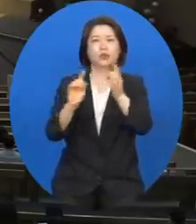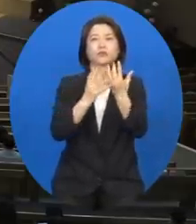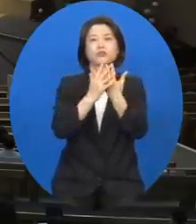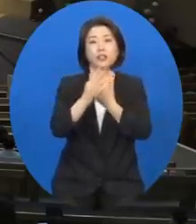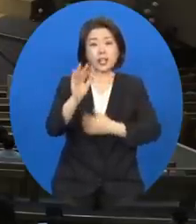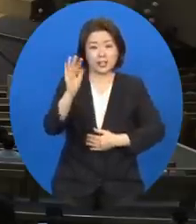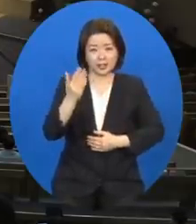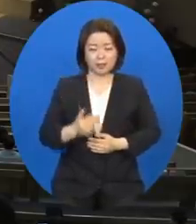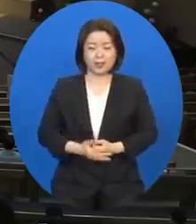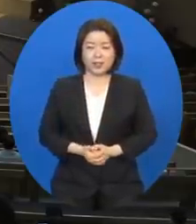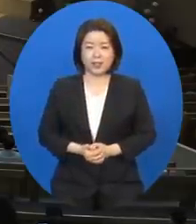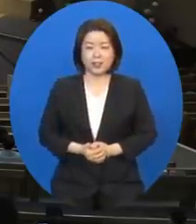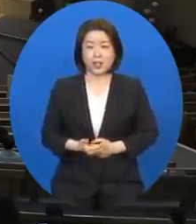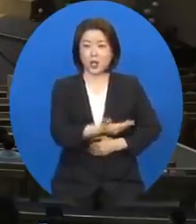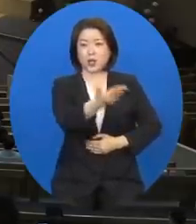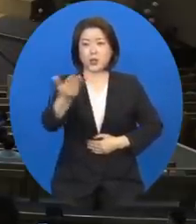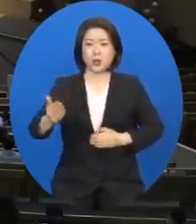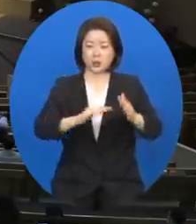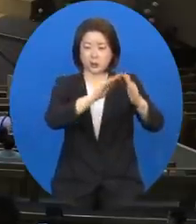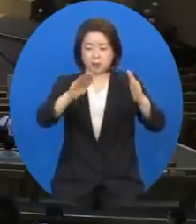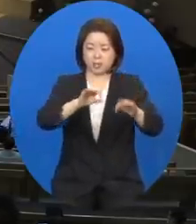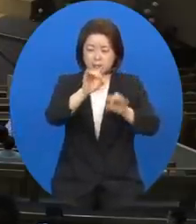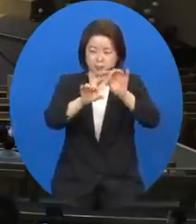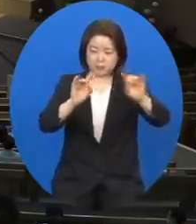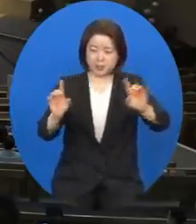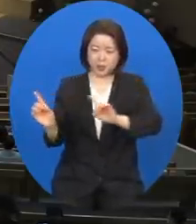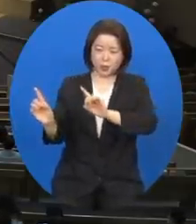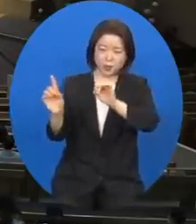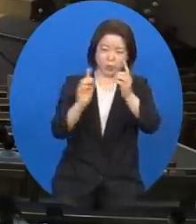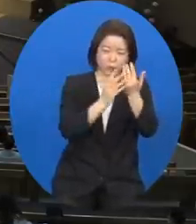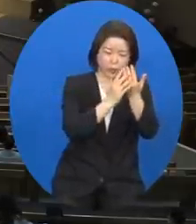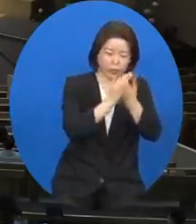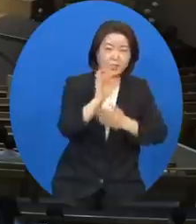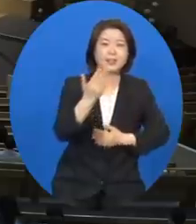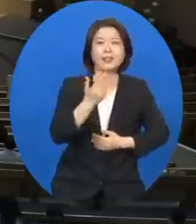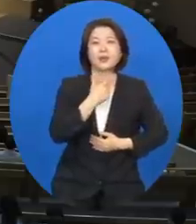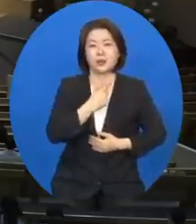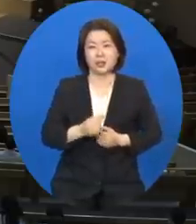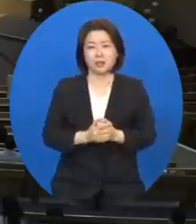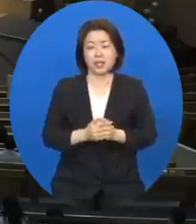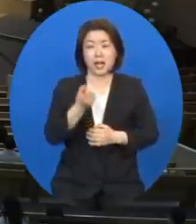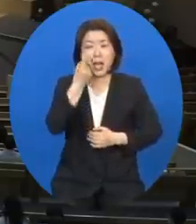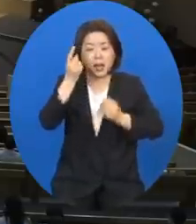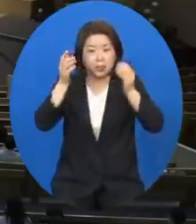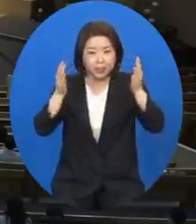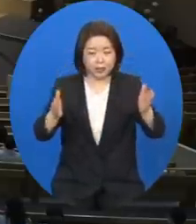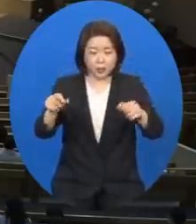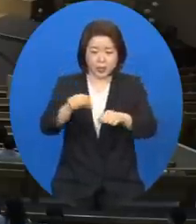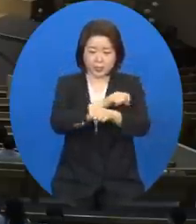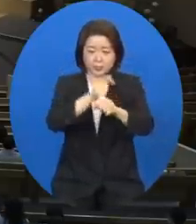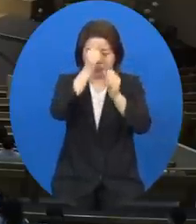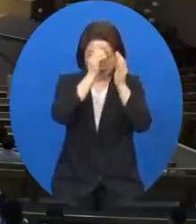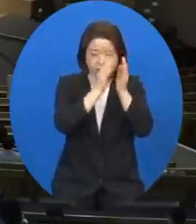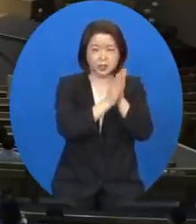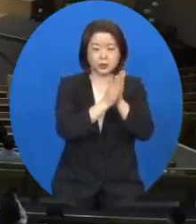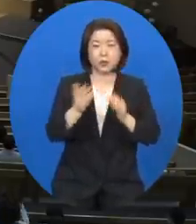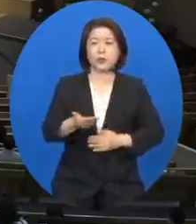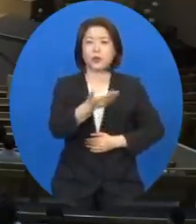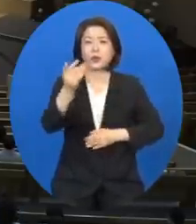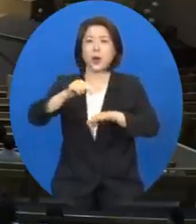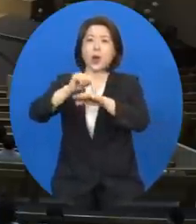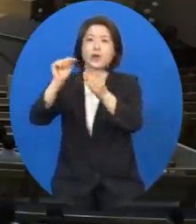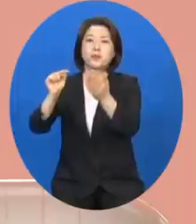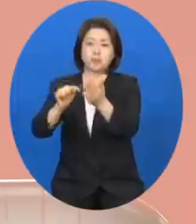여러분들의 가정이 부흥되기를 축복합니다. 한 달 동안 특별한 기도도 또 여러분의